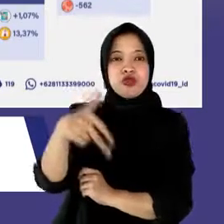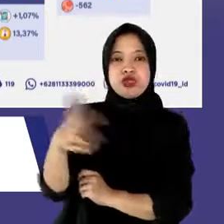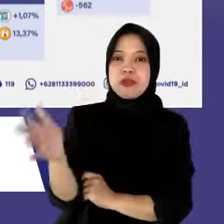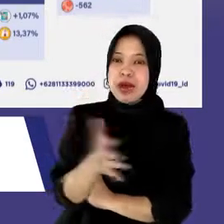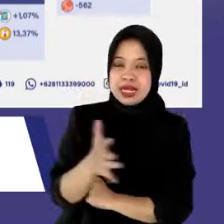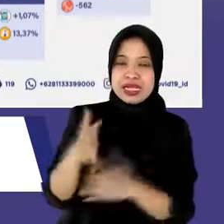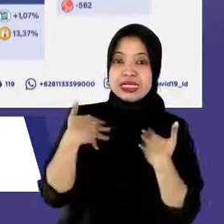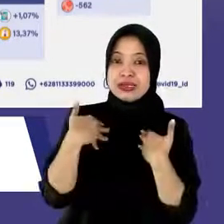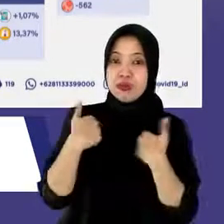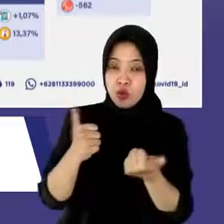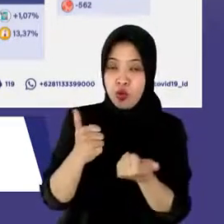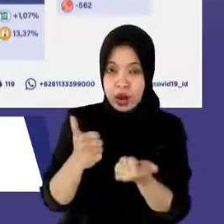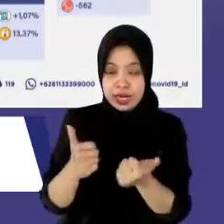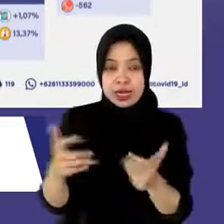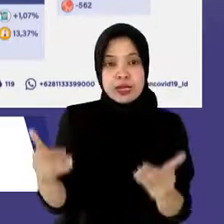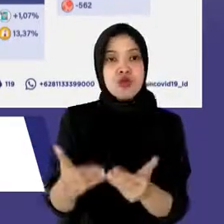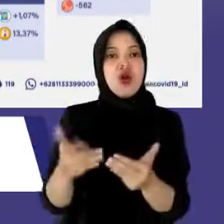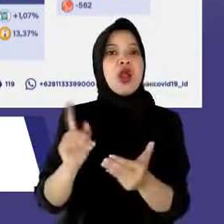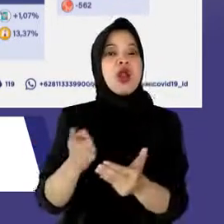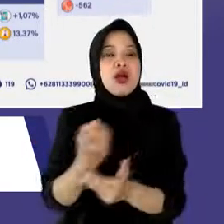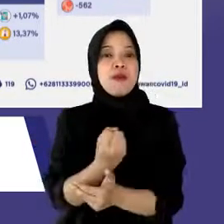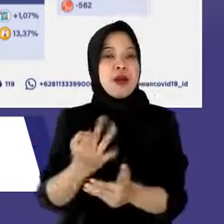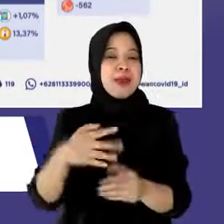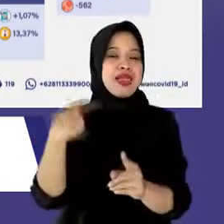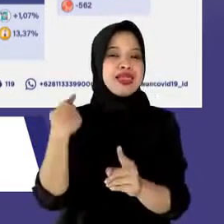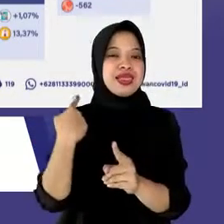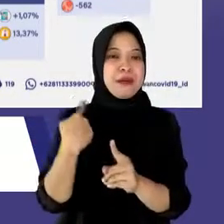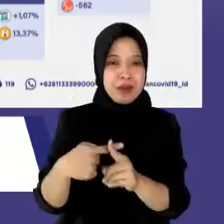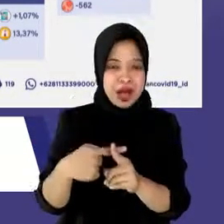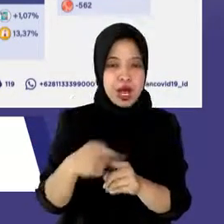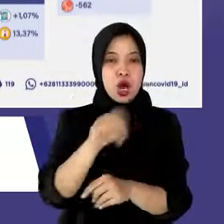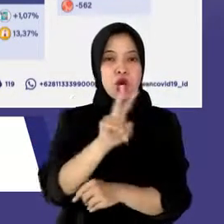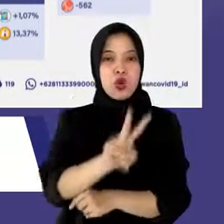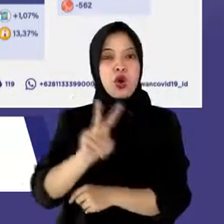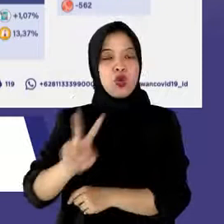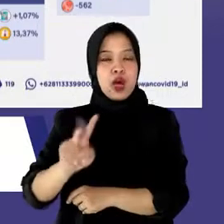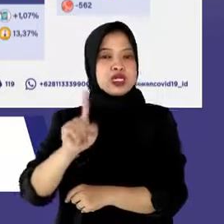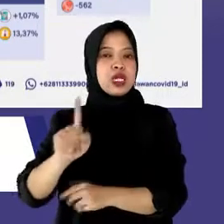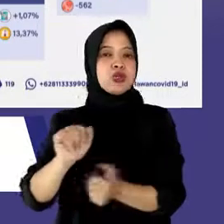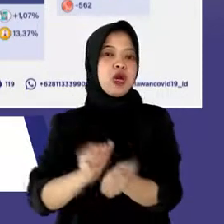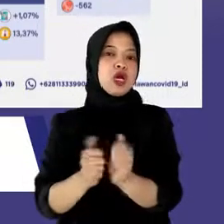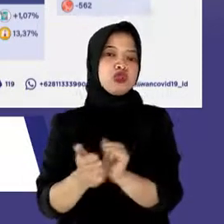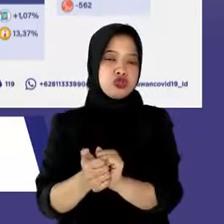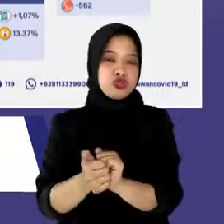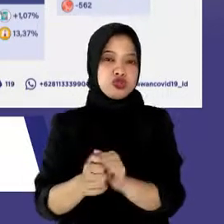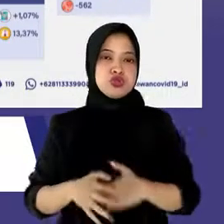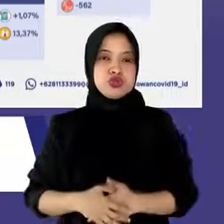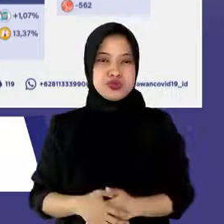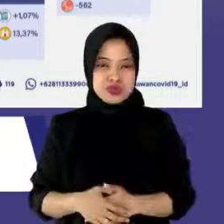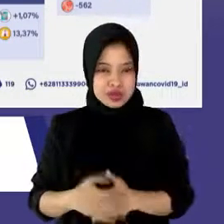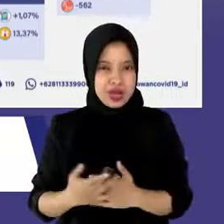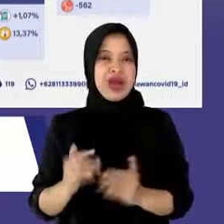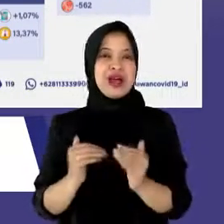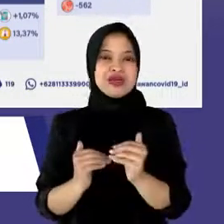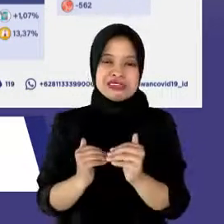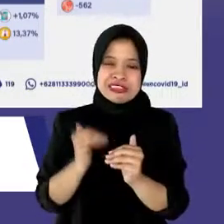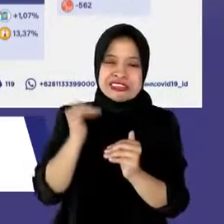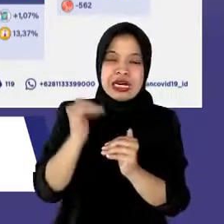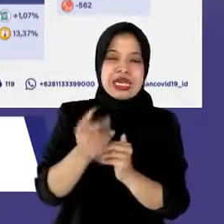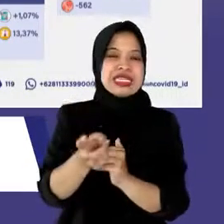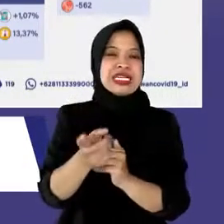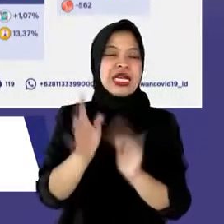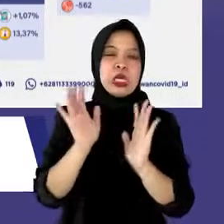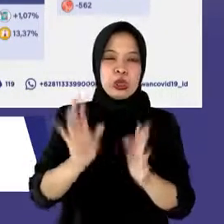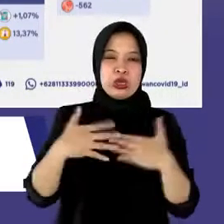peningkatan kesembuhan mingguannya yaitu bertambah 221 kasus tidak lebih besar dari peningkatan kasus